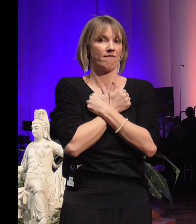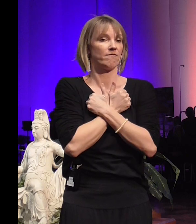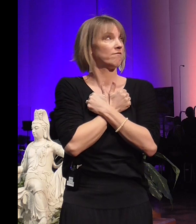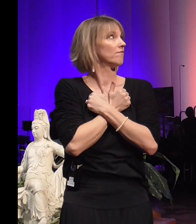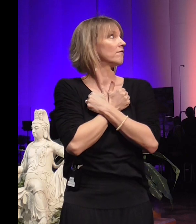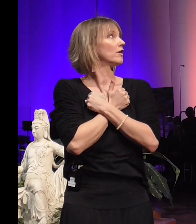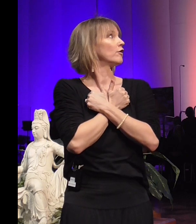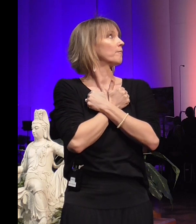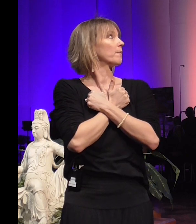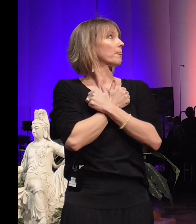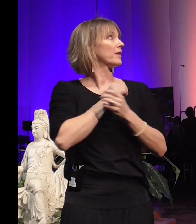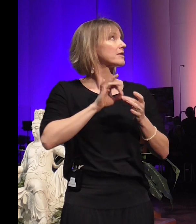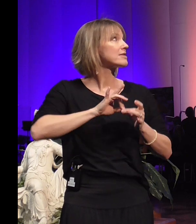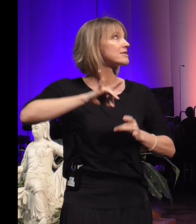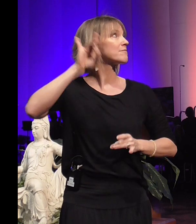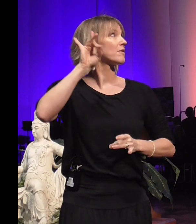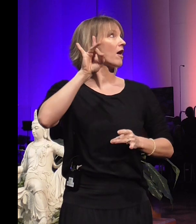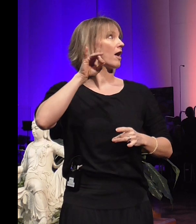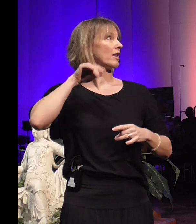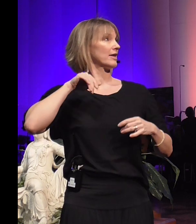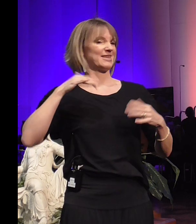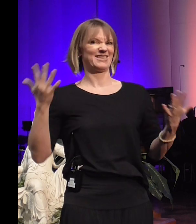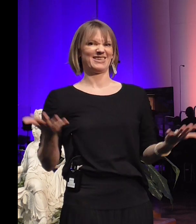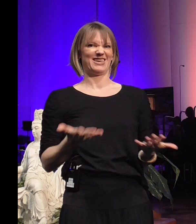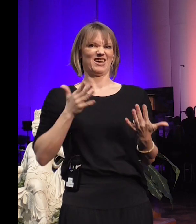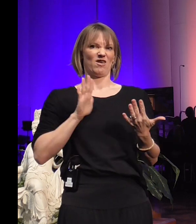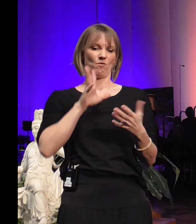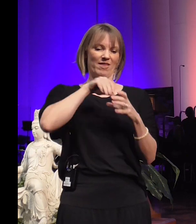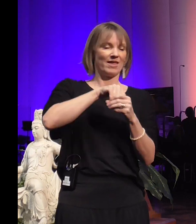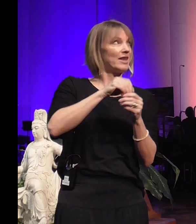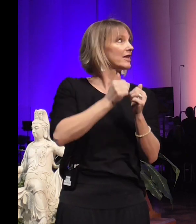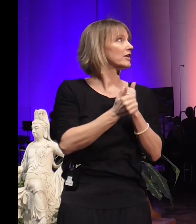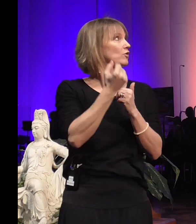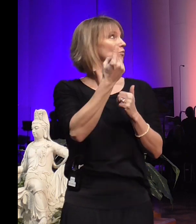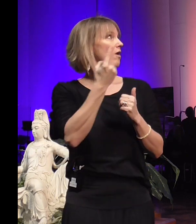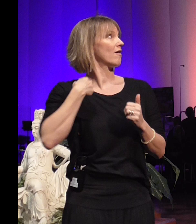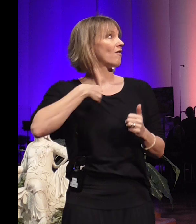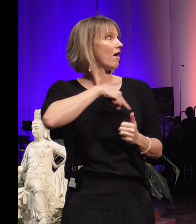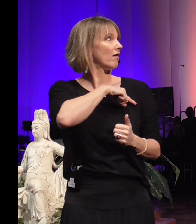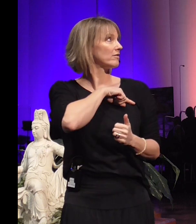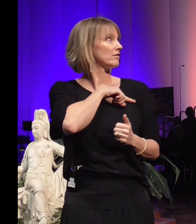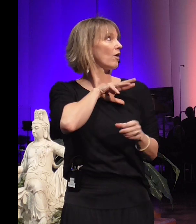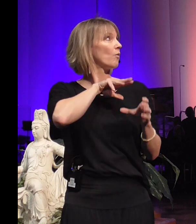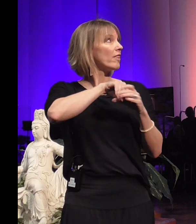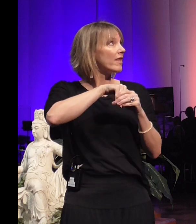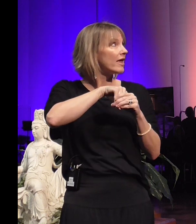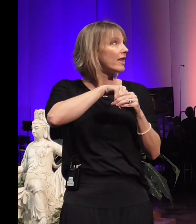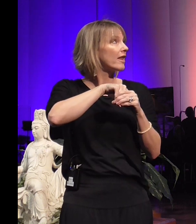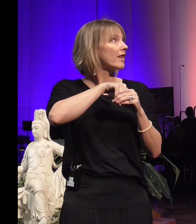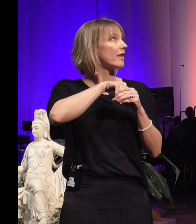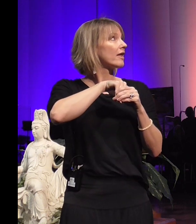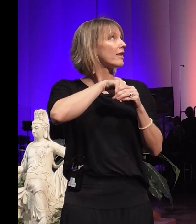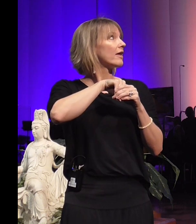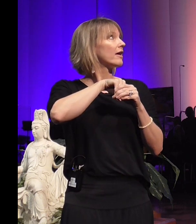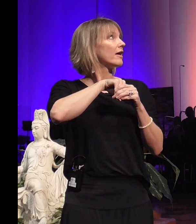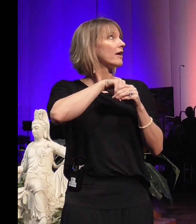Дух присутній в кожному із нас, всередині та зовні.